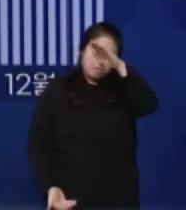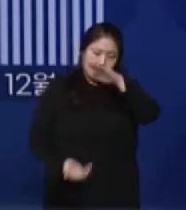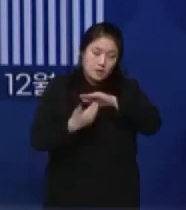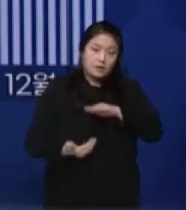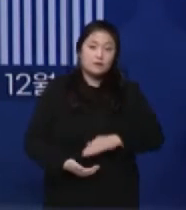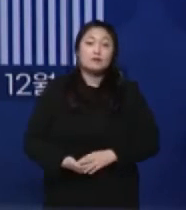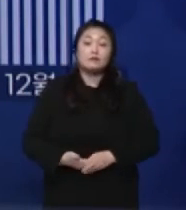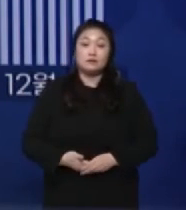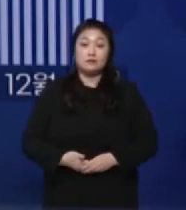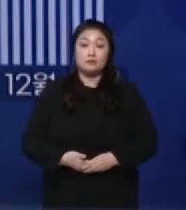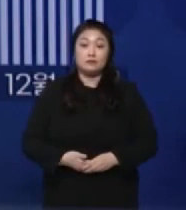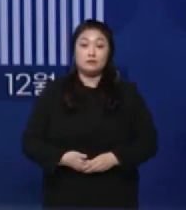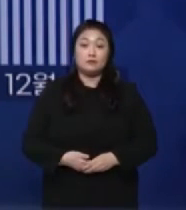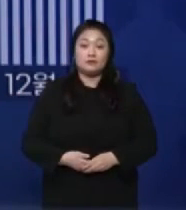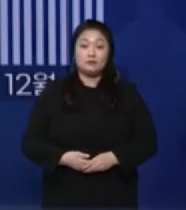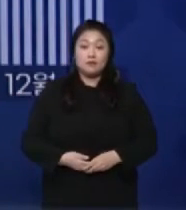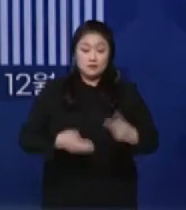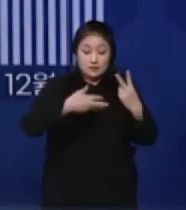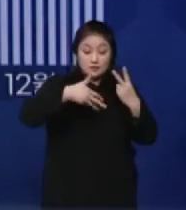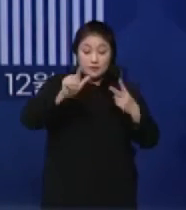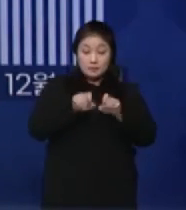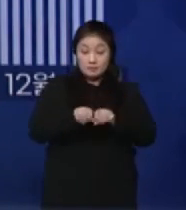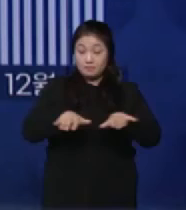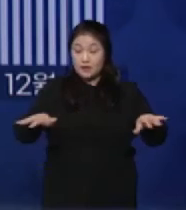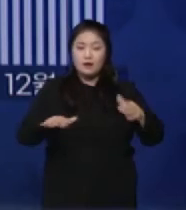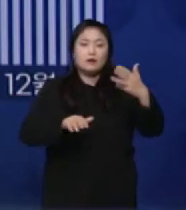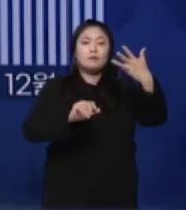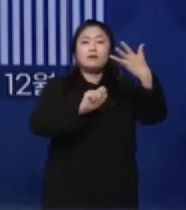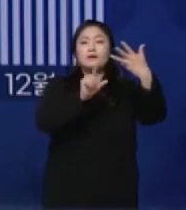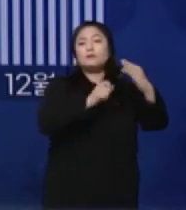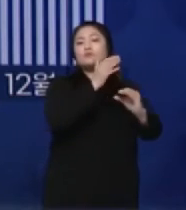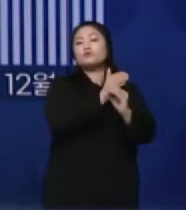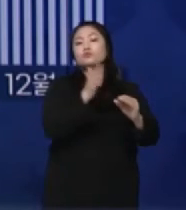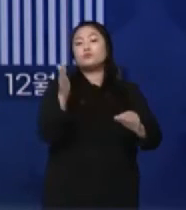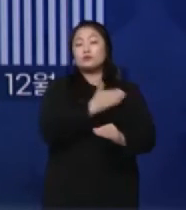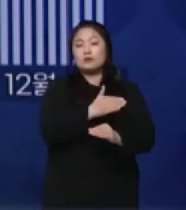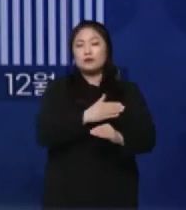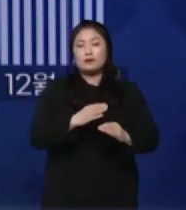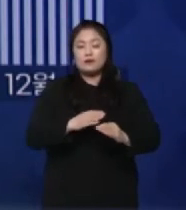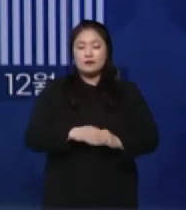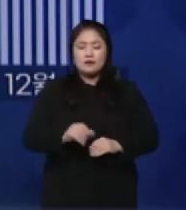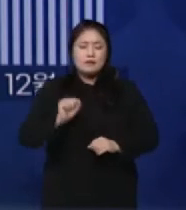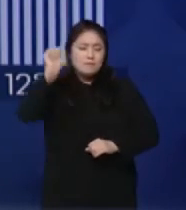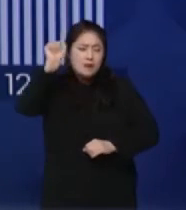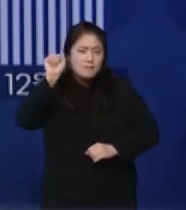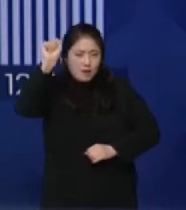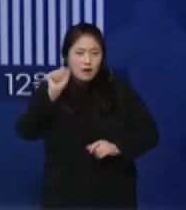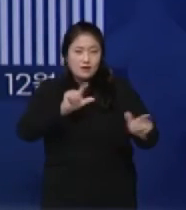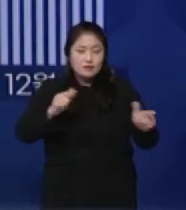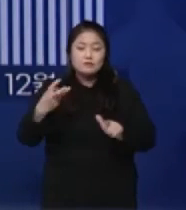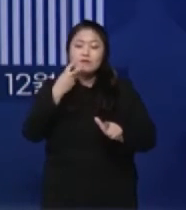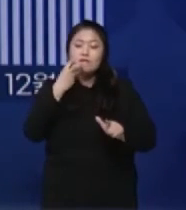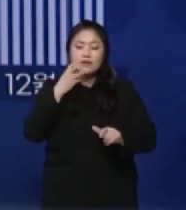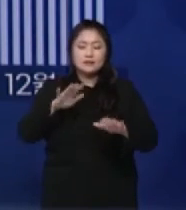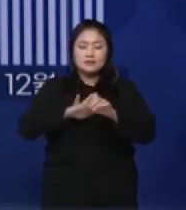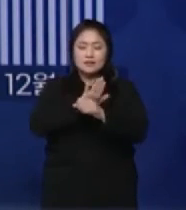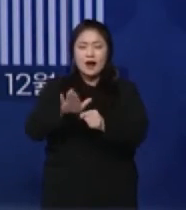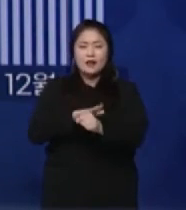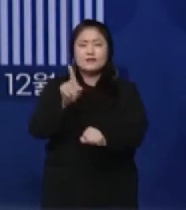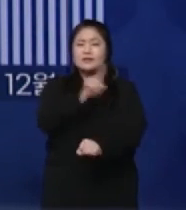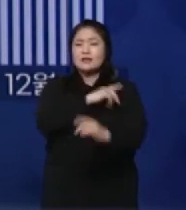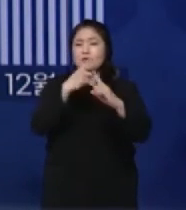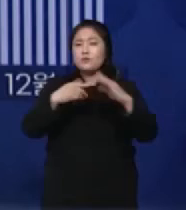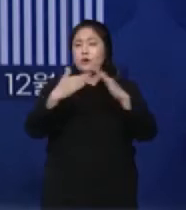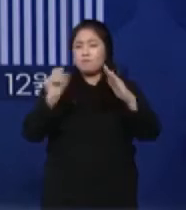찍었습니다 2차 대 유행은 8월 중순부터 광복절 도심 집회와 서울사랑 제일